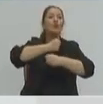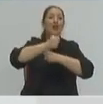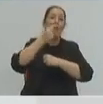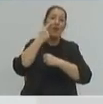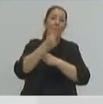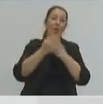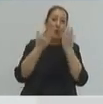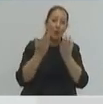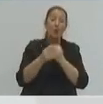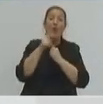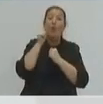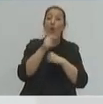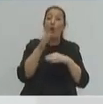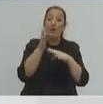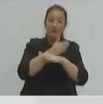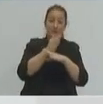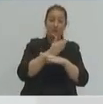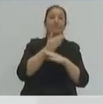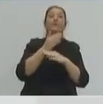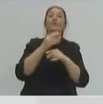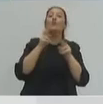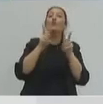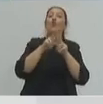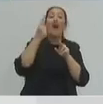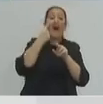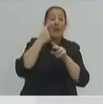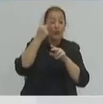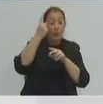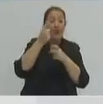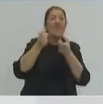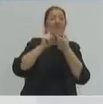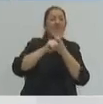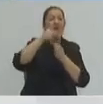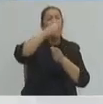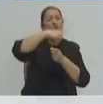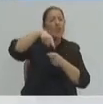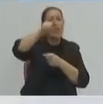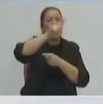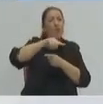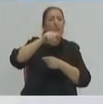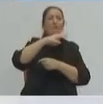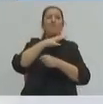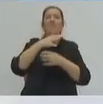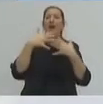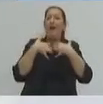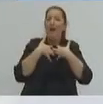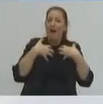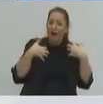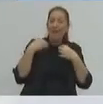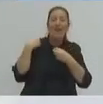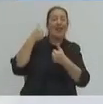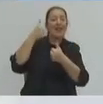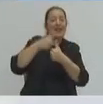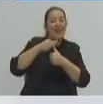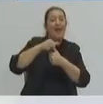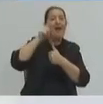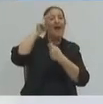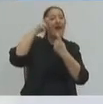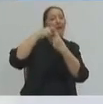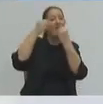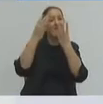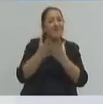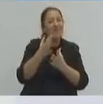taşlanışıdır. Bu vesileyle Gazi Mustafa Kemal Atatürk'ü ve tüm kurucu kahramanları bir kez daha rahmet, şükran